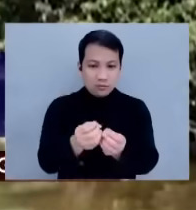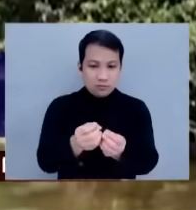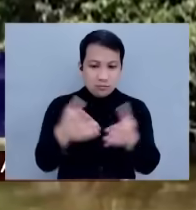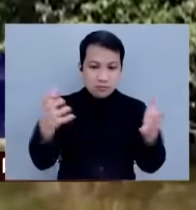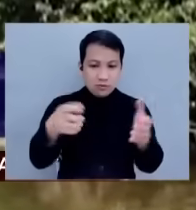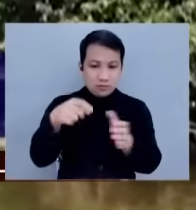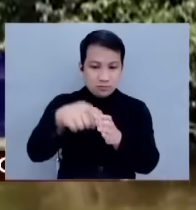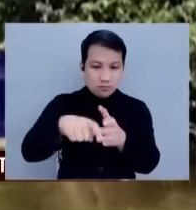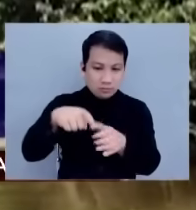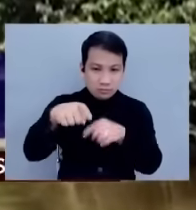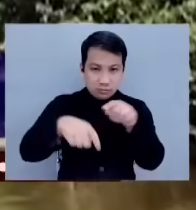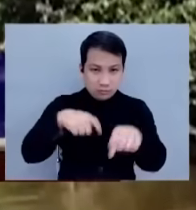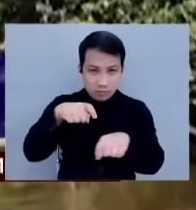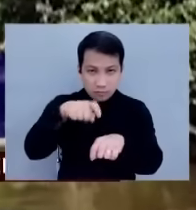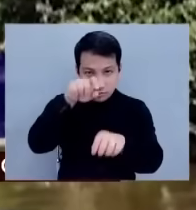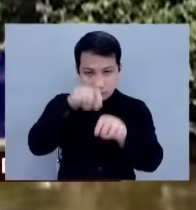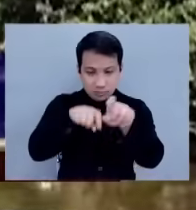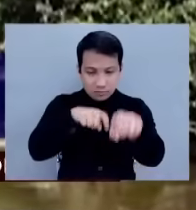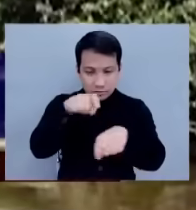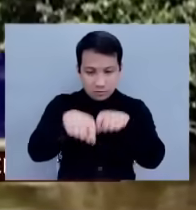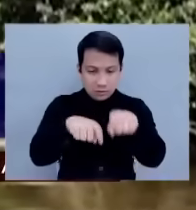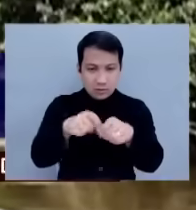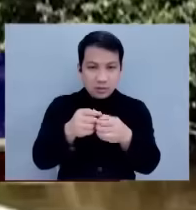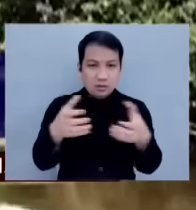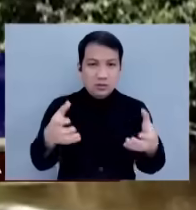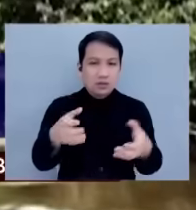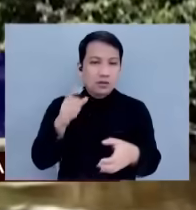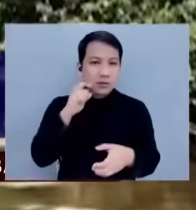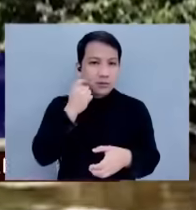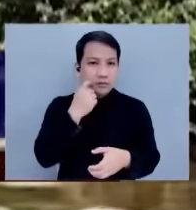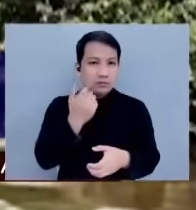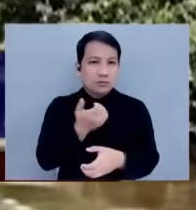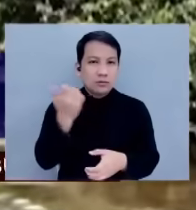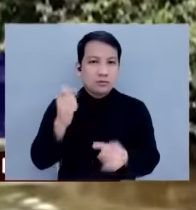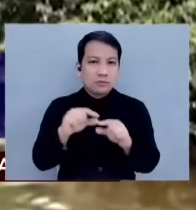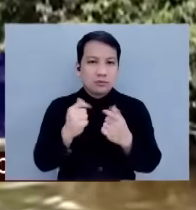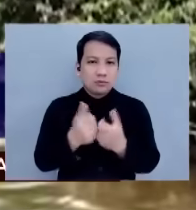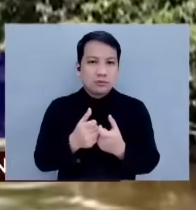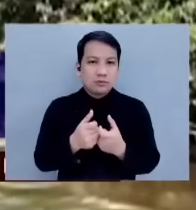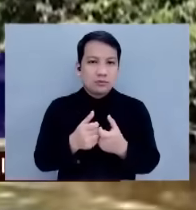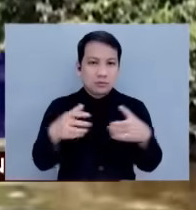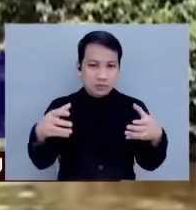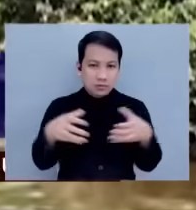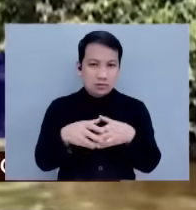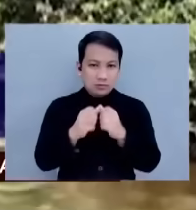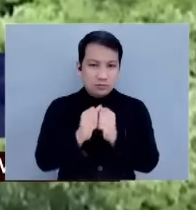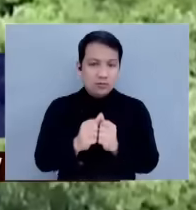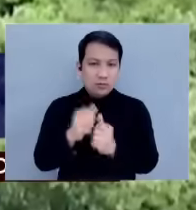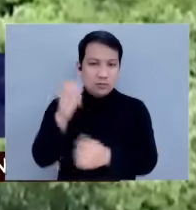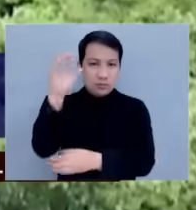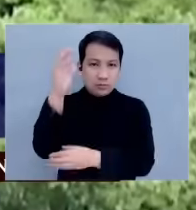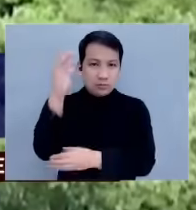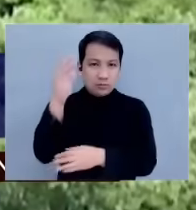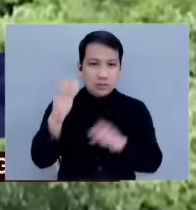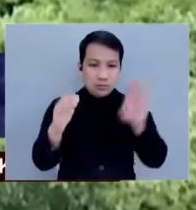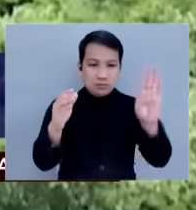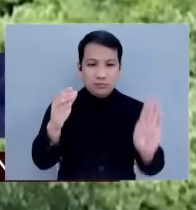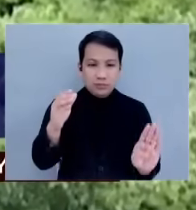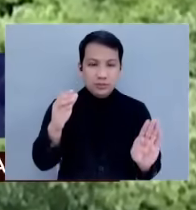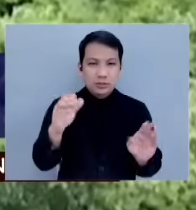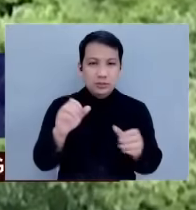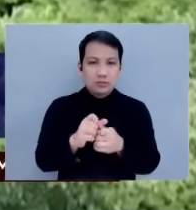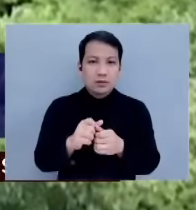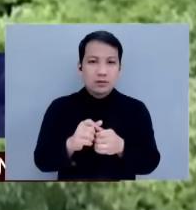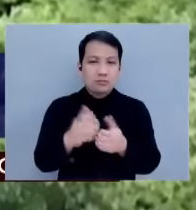na pagmamay-ari ng isang transnational na sindikato. Nagsanib-puwersa ang Colombia at Brazil sa pagsugpo sa ilegal